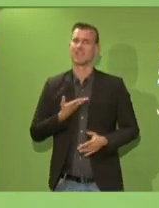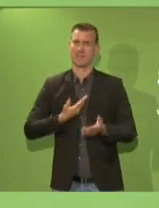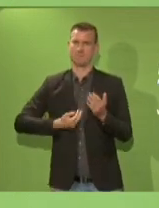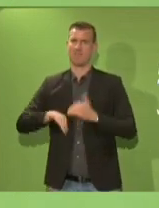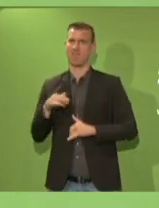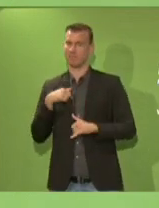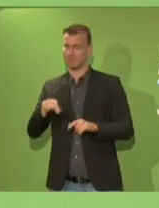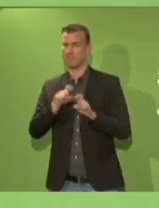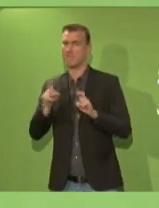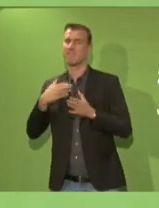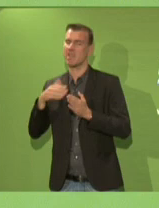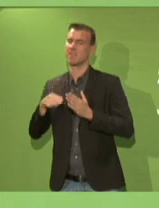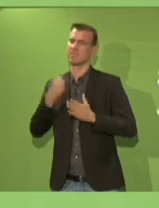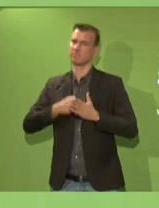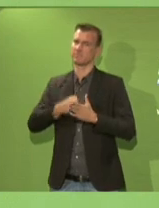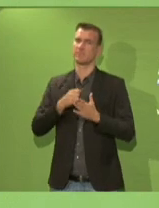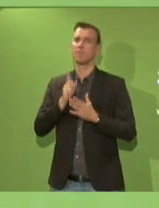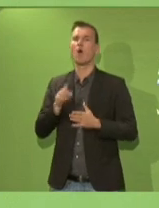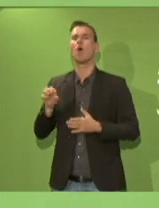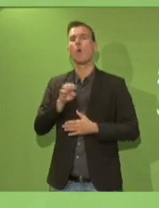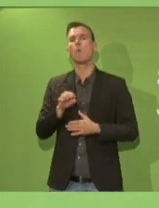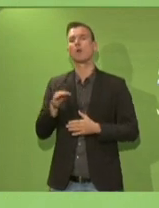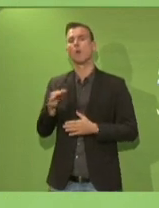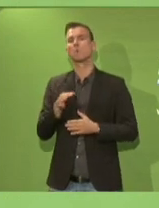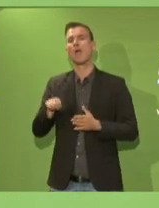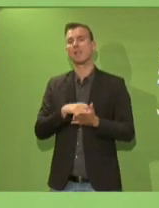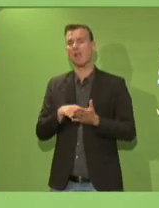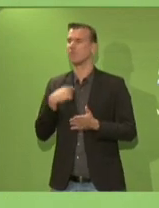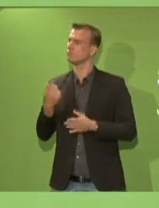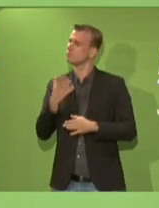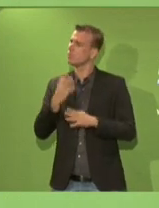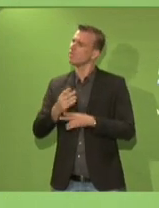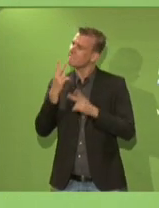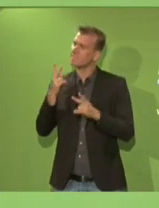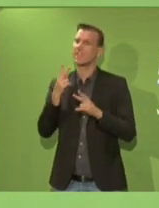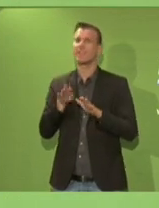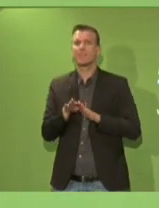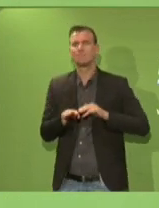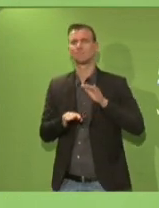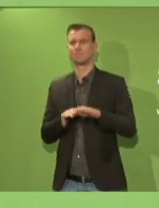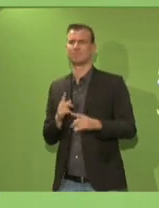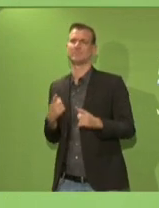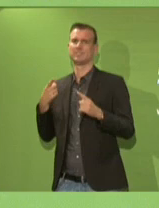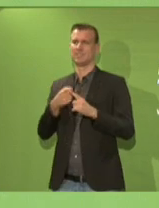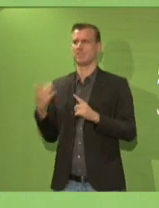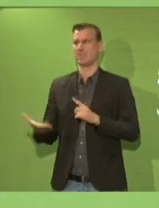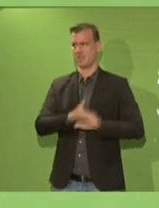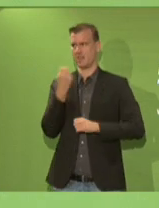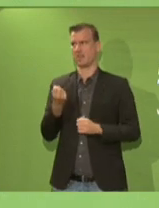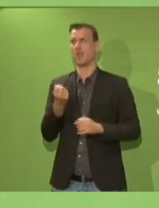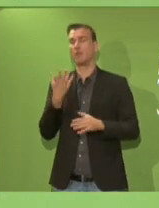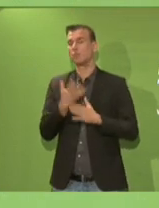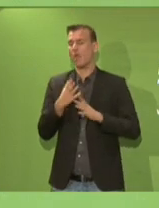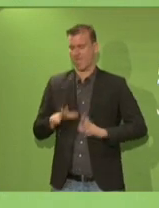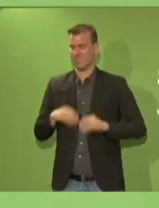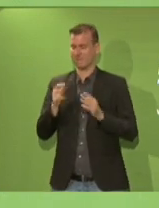weiterarbeiten. Aber mit den Europa- und Kommunalwahlen haben wir wenigstens ein wichtiges Etappenziel geschafft, und das trotz schwieriger